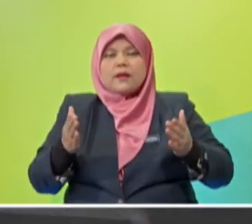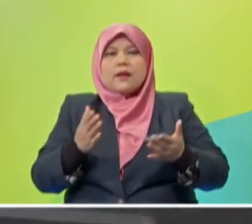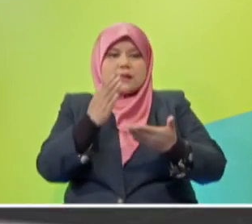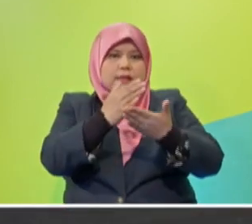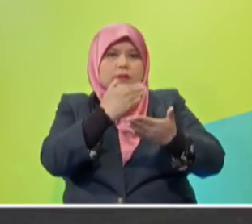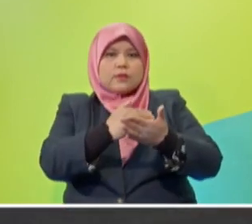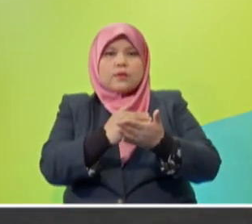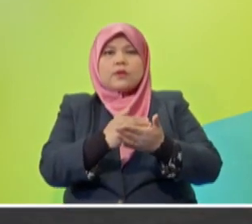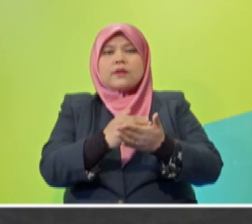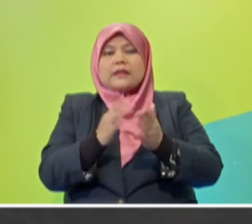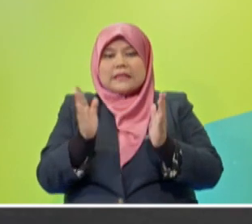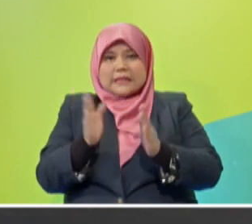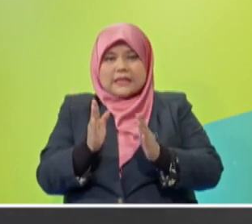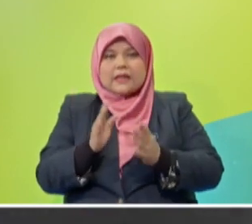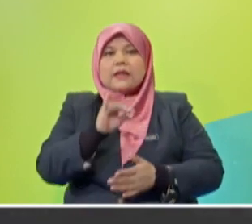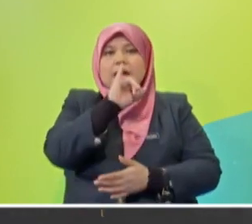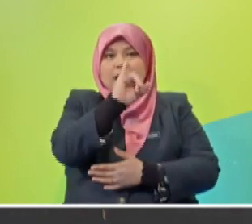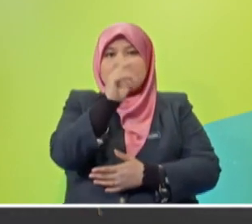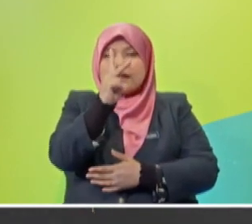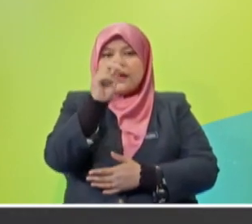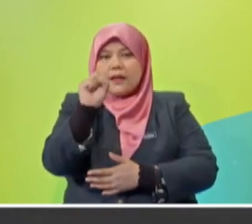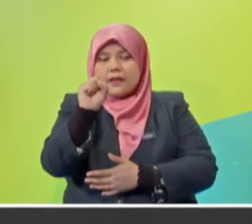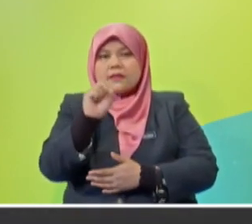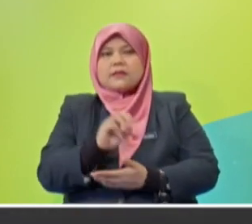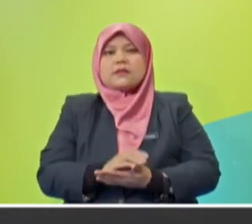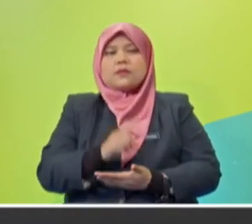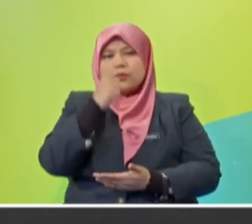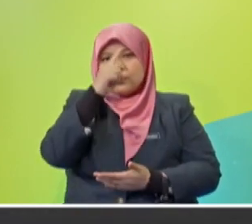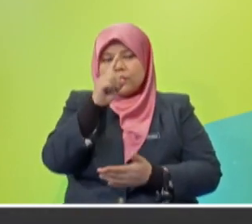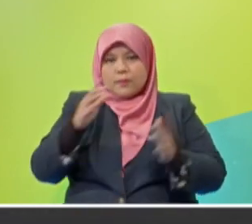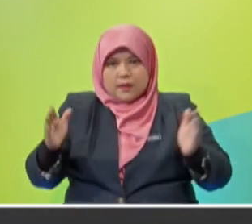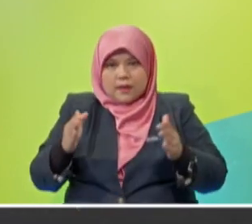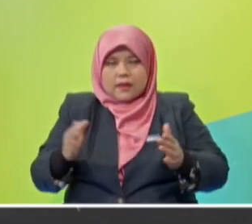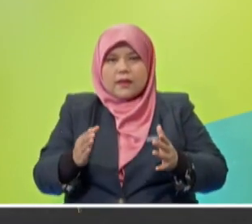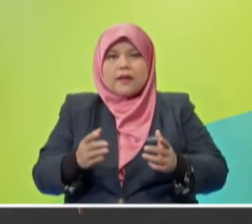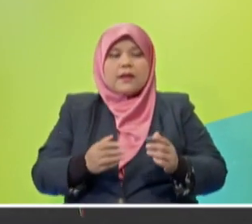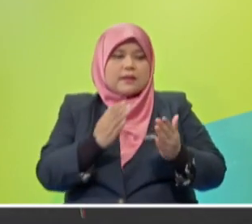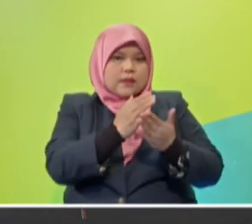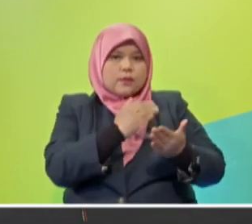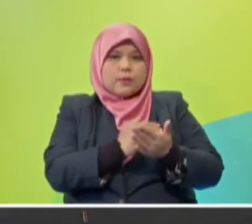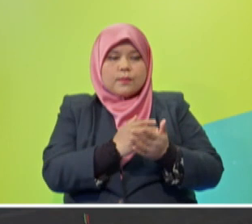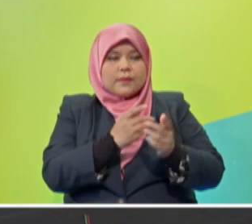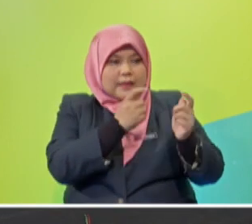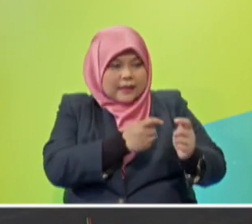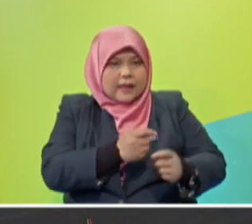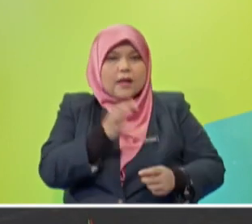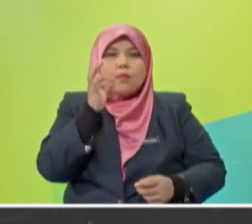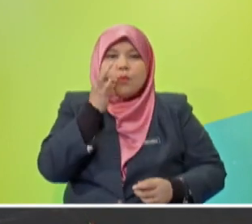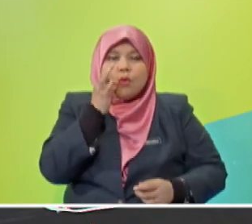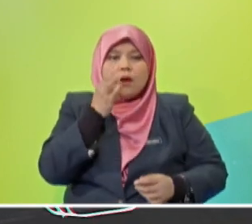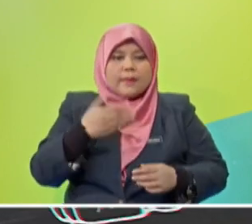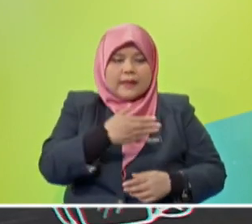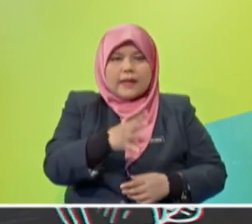kecil sederhana atau kita panggil IKS, menggalakkan pengeluaran sektor pertanian seperti buah-buahan, sayur-sayuran, perikanan